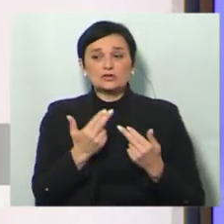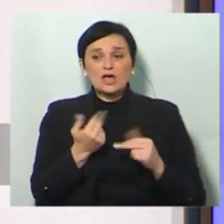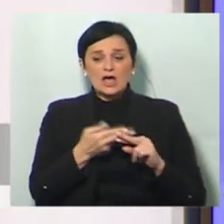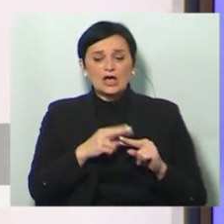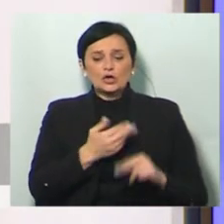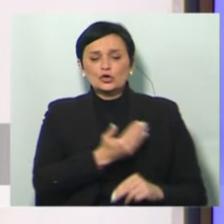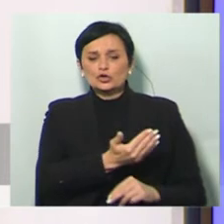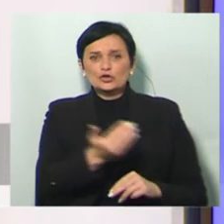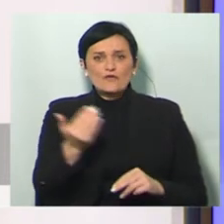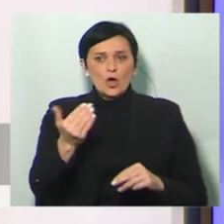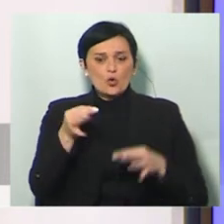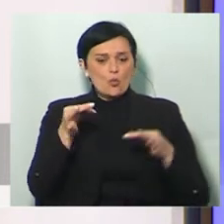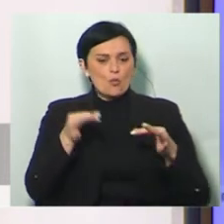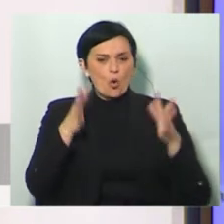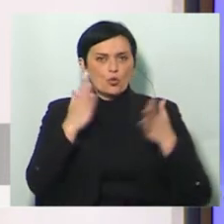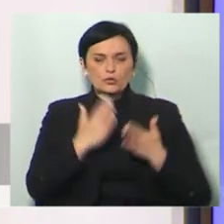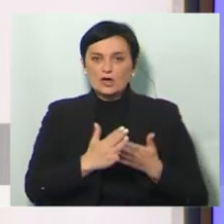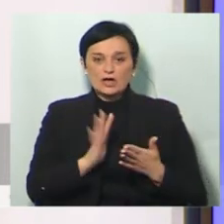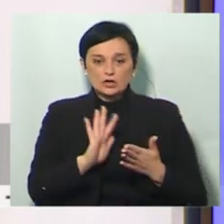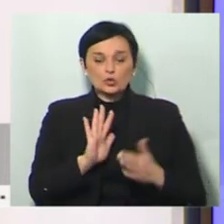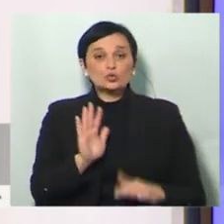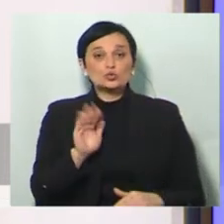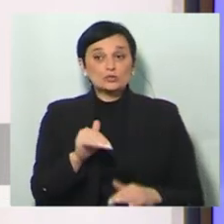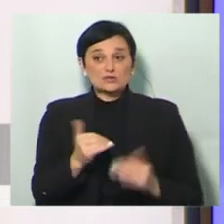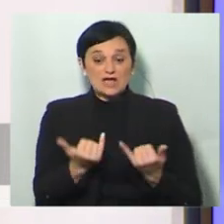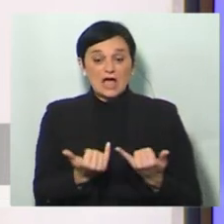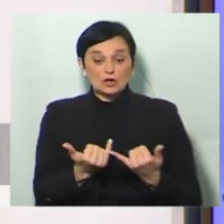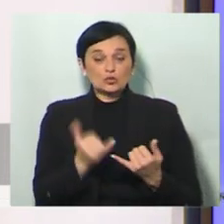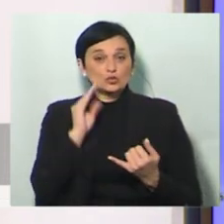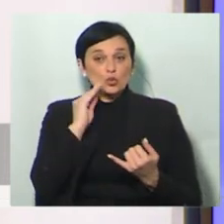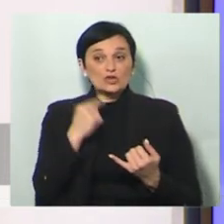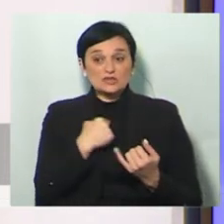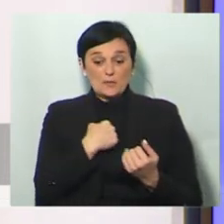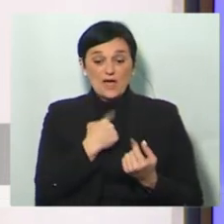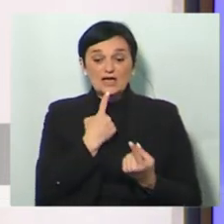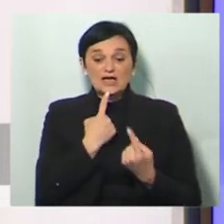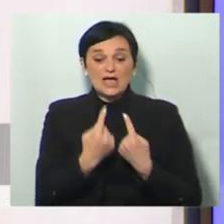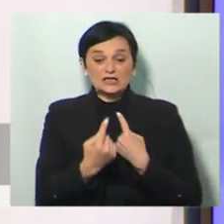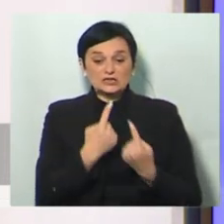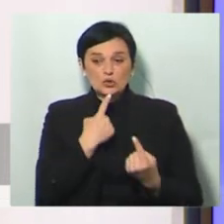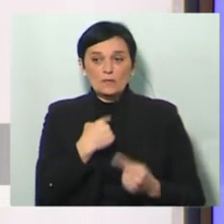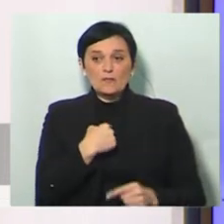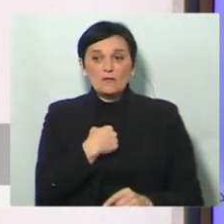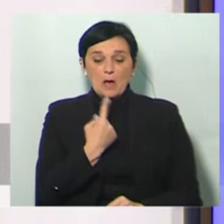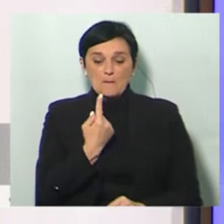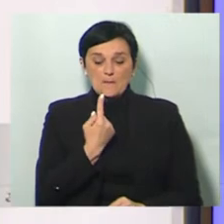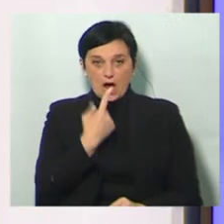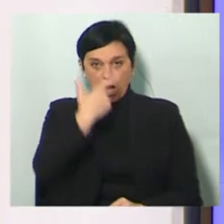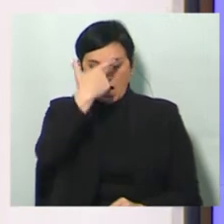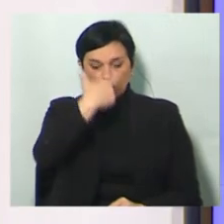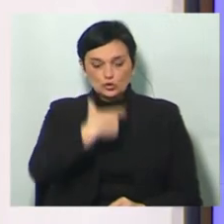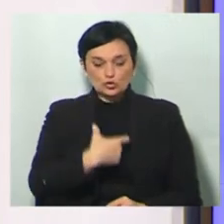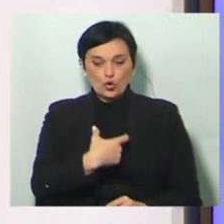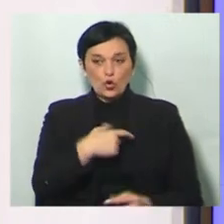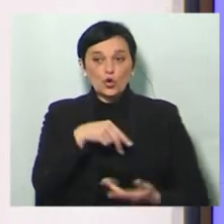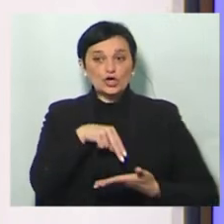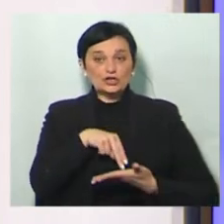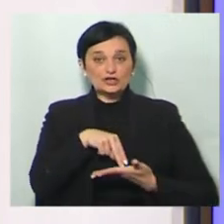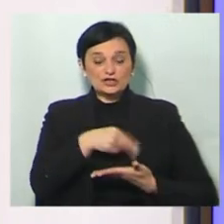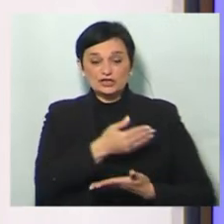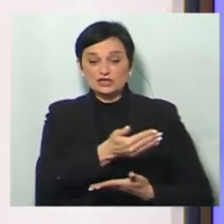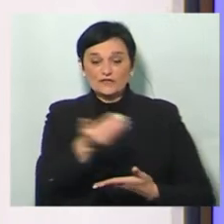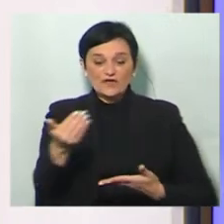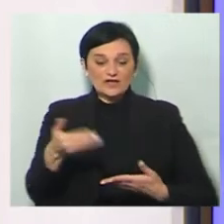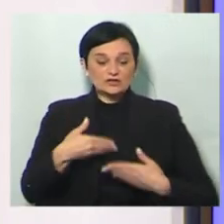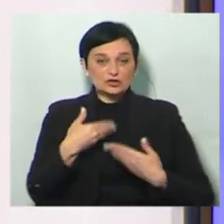es tkuantvis moulodneli ar aris, tumtsa akhla rodesats me tkuen gesaubrebit me marto vdgavar tkuens